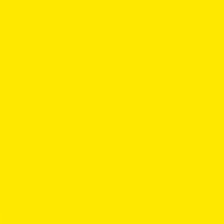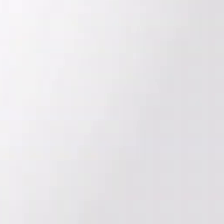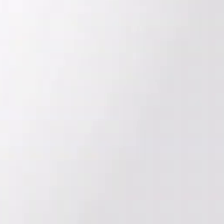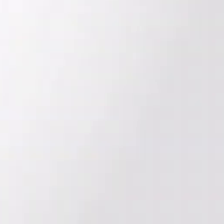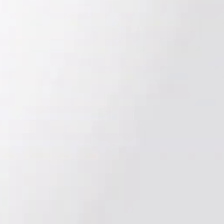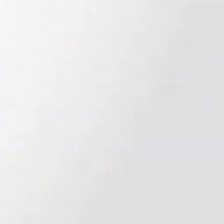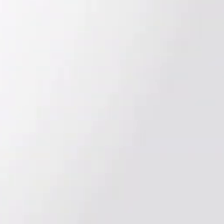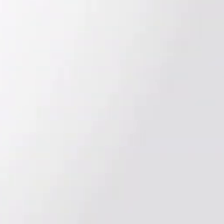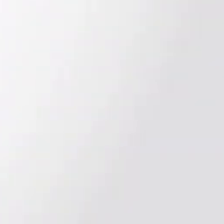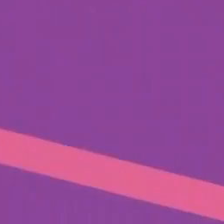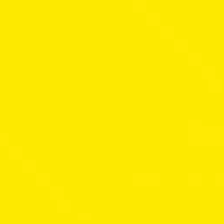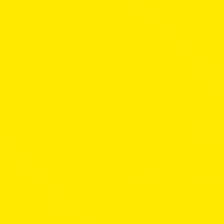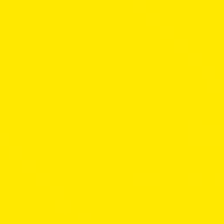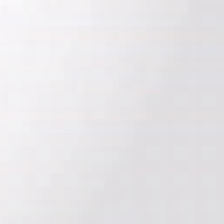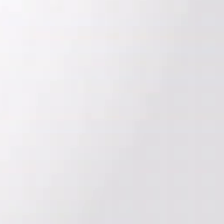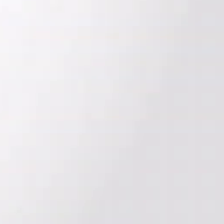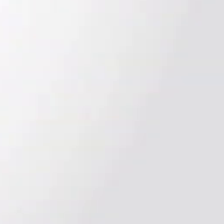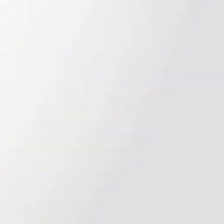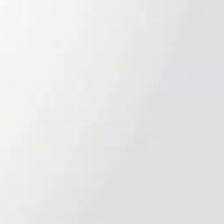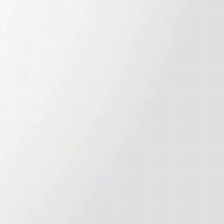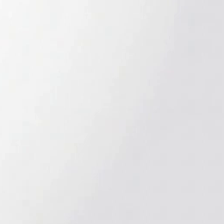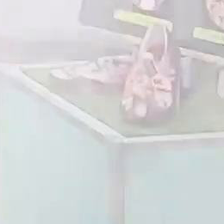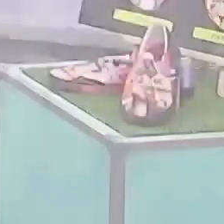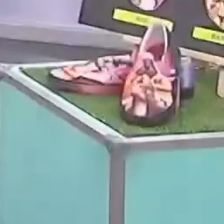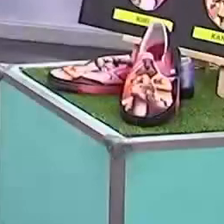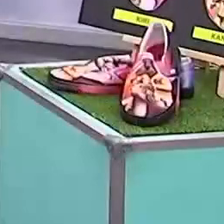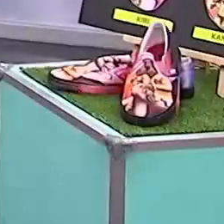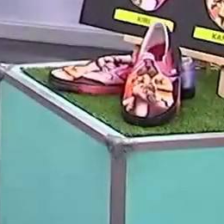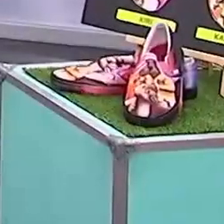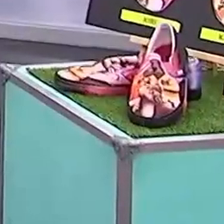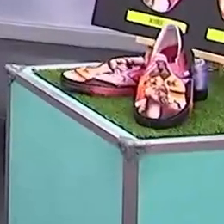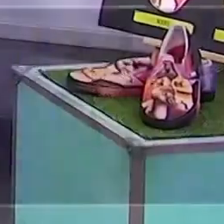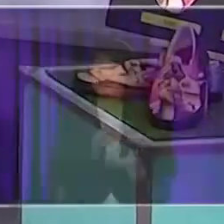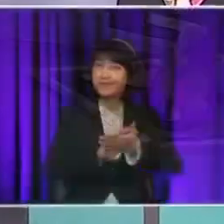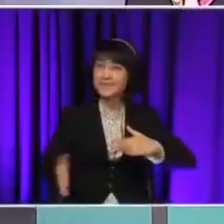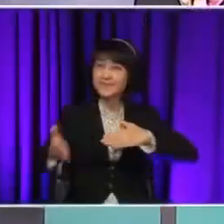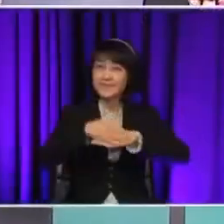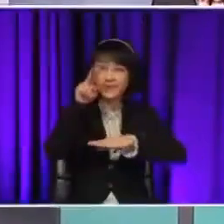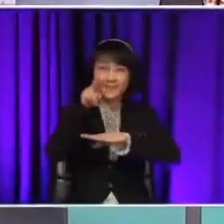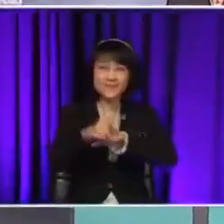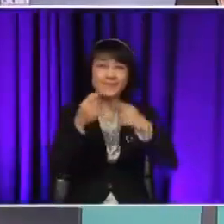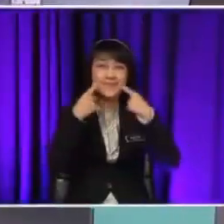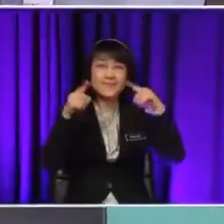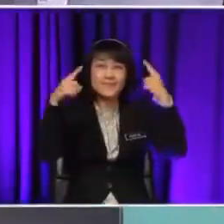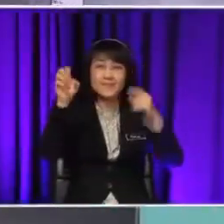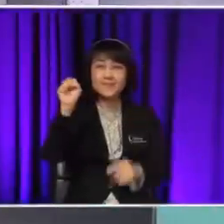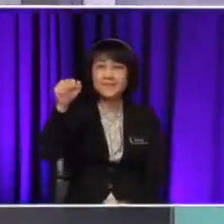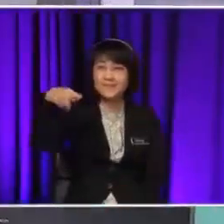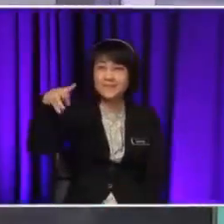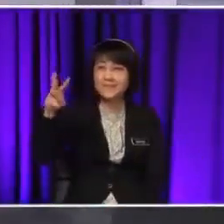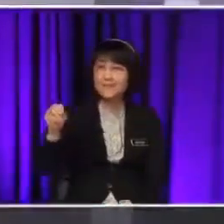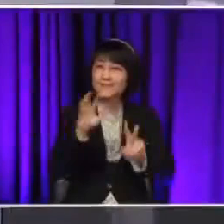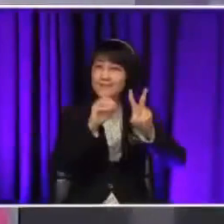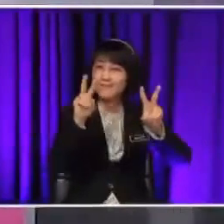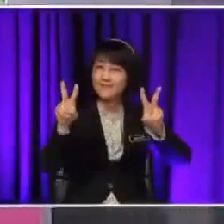Didik TV KPM. Didik TV KPM. Selamat kembali menonton Sukses SPM